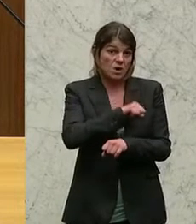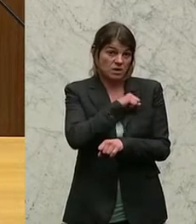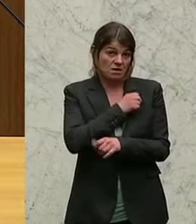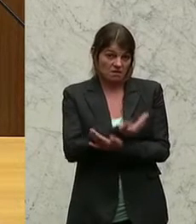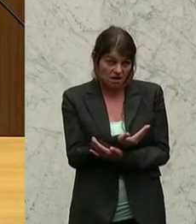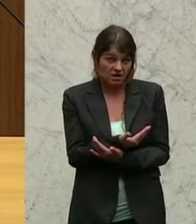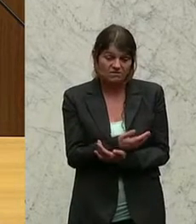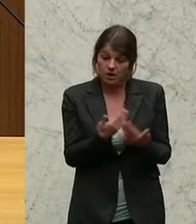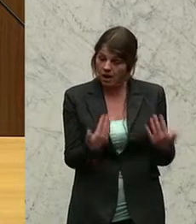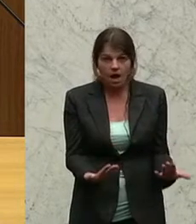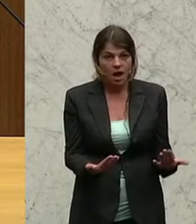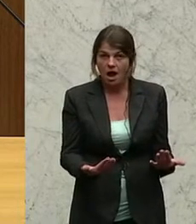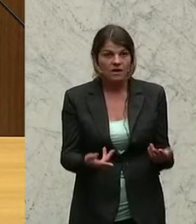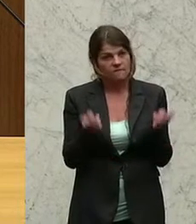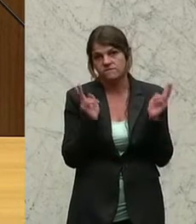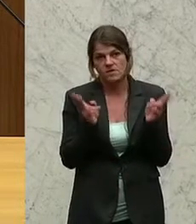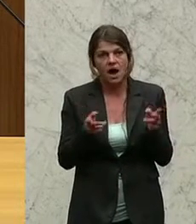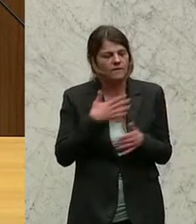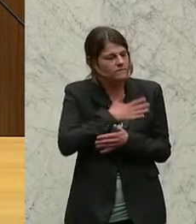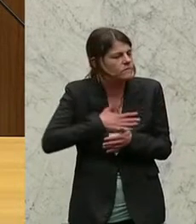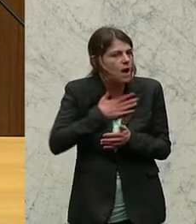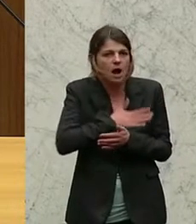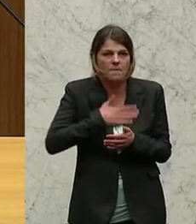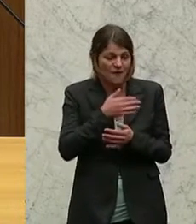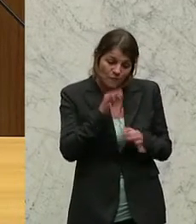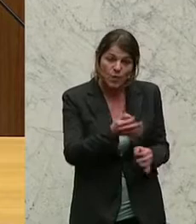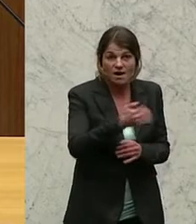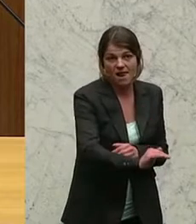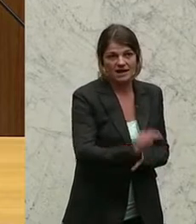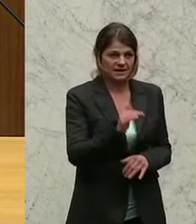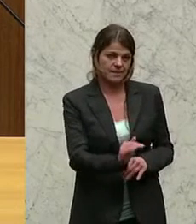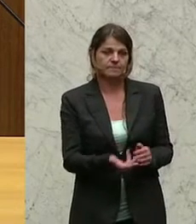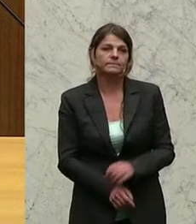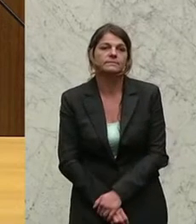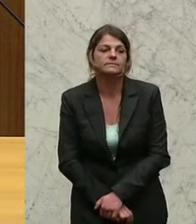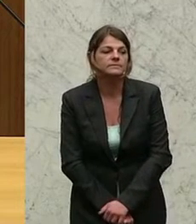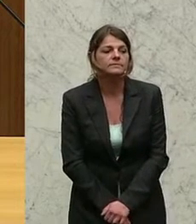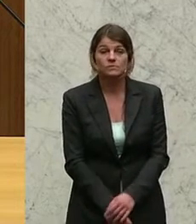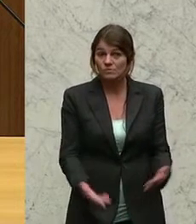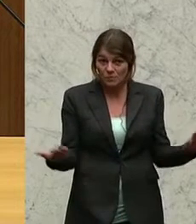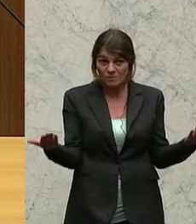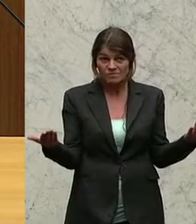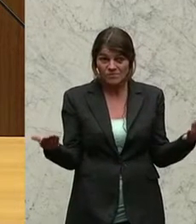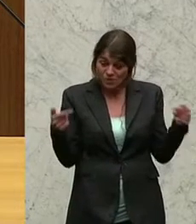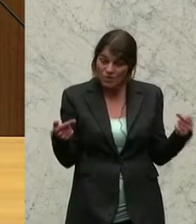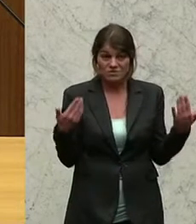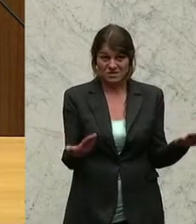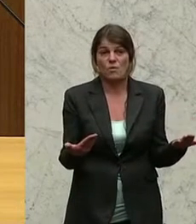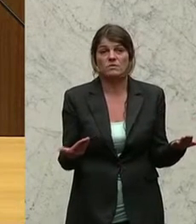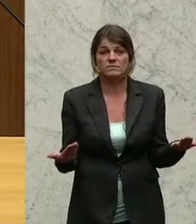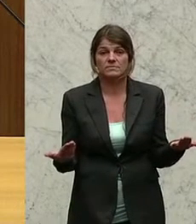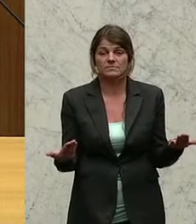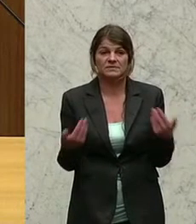können. Und das ist wirklich schrecklich für dieses kleine Kind. Und hier an dieser